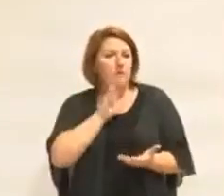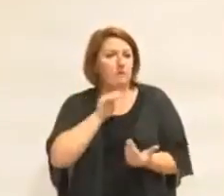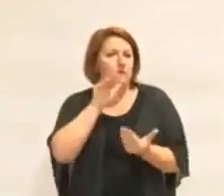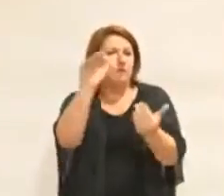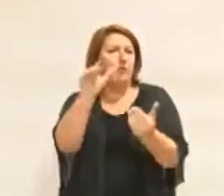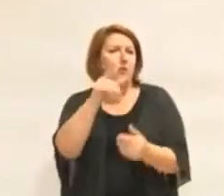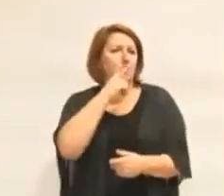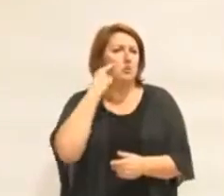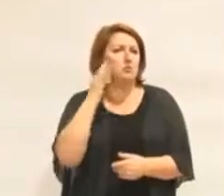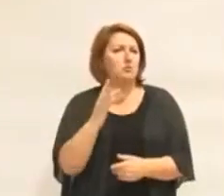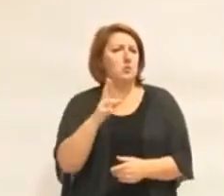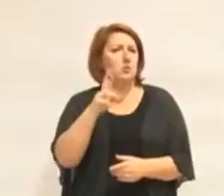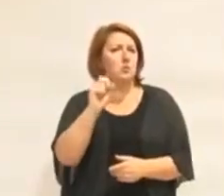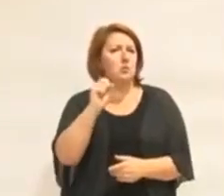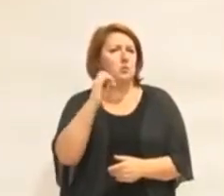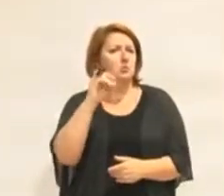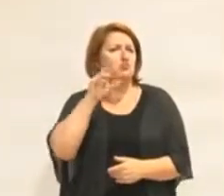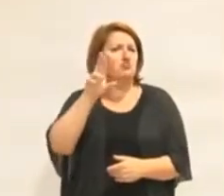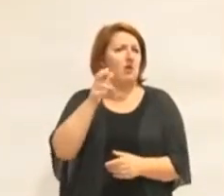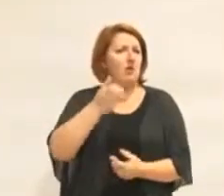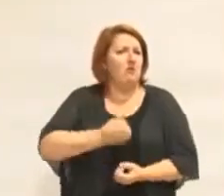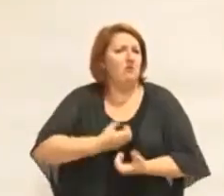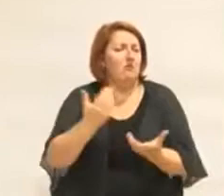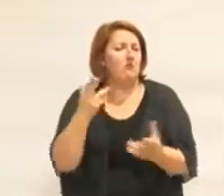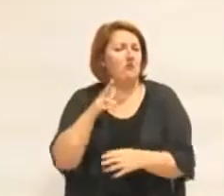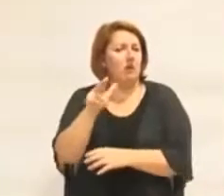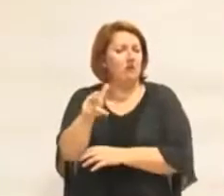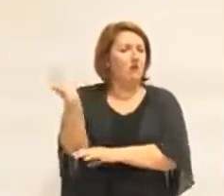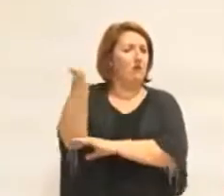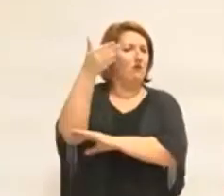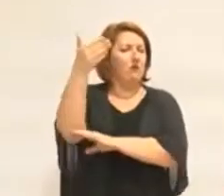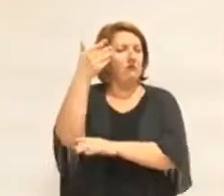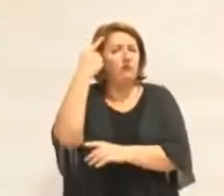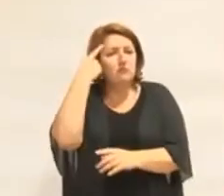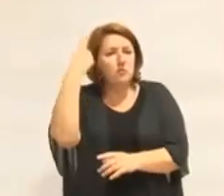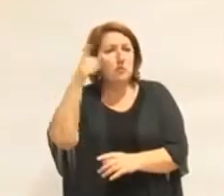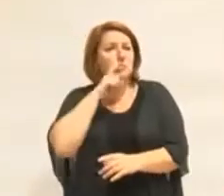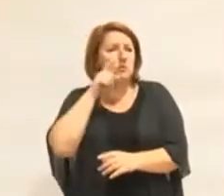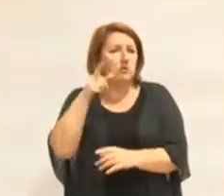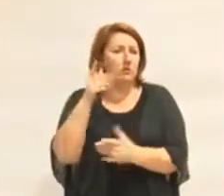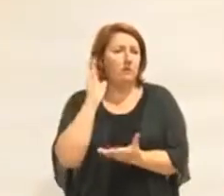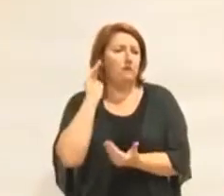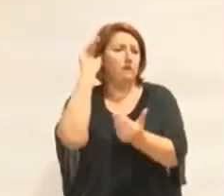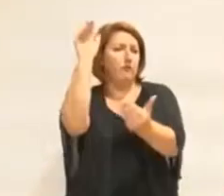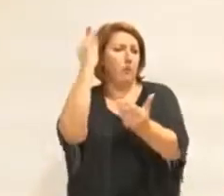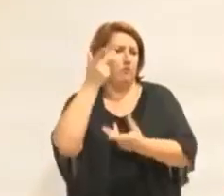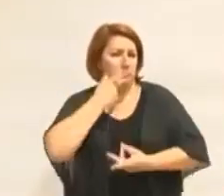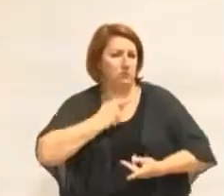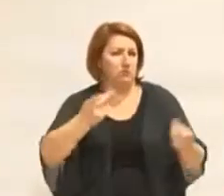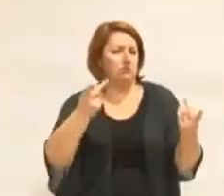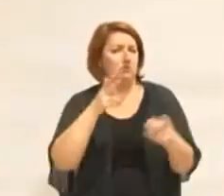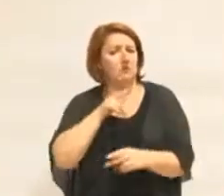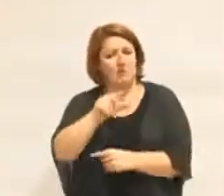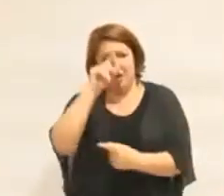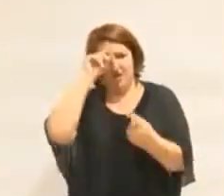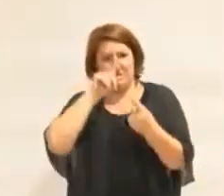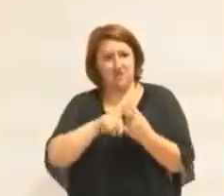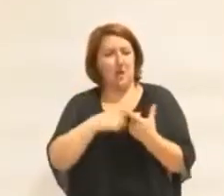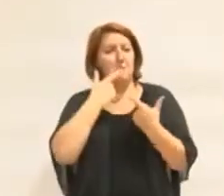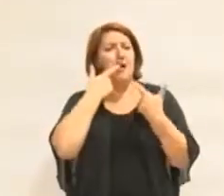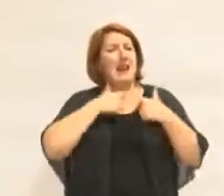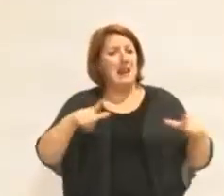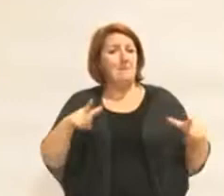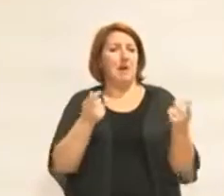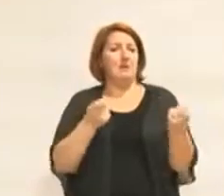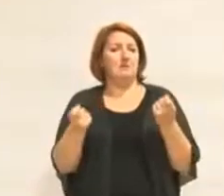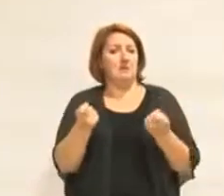Tuchère, vont présenter un vœu justement évoquant la libre administration des